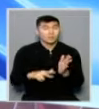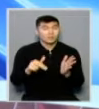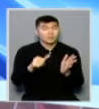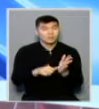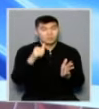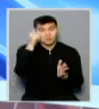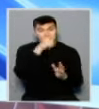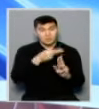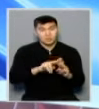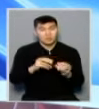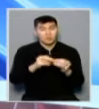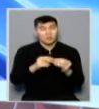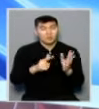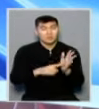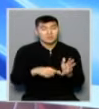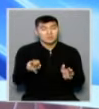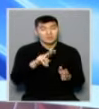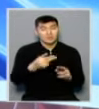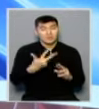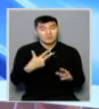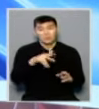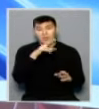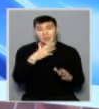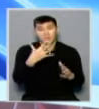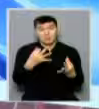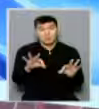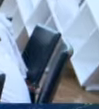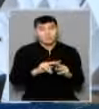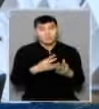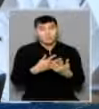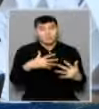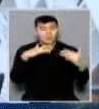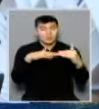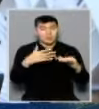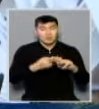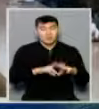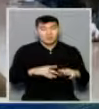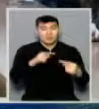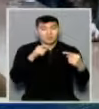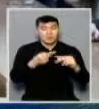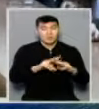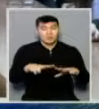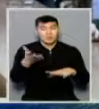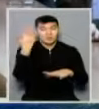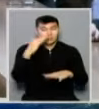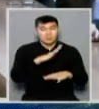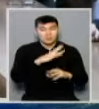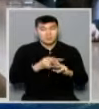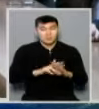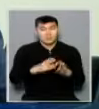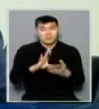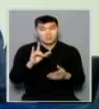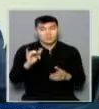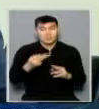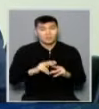17 декабря исполняется 35 лет со дня массовых протестов и народных восстаний против тогдашней коммунистической власти